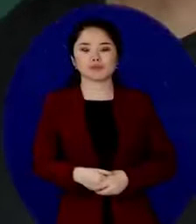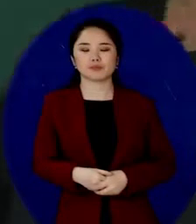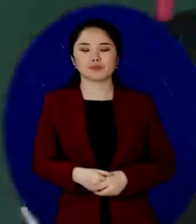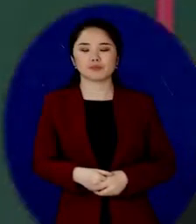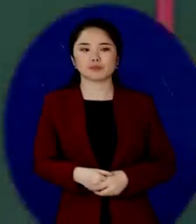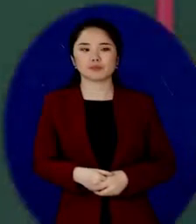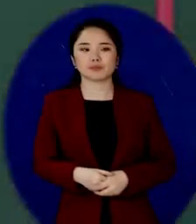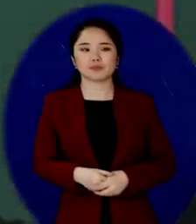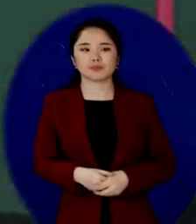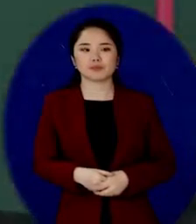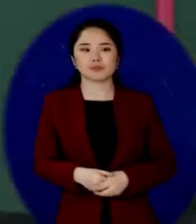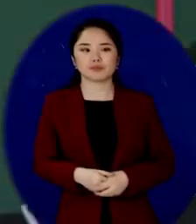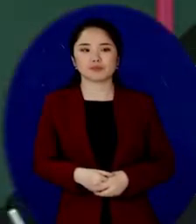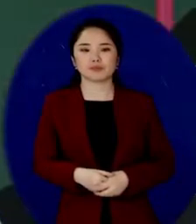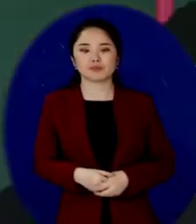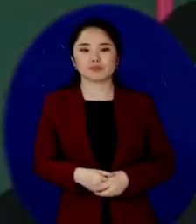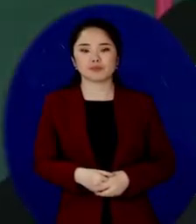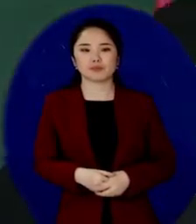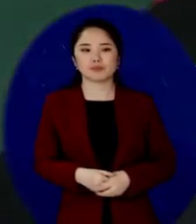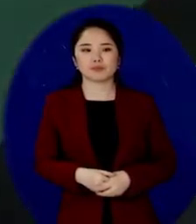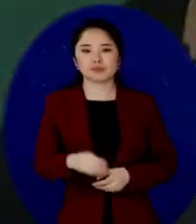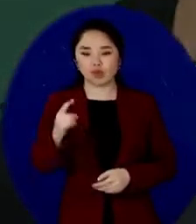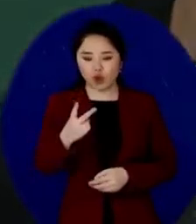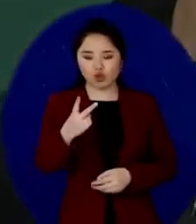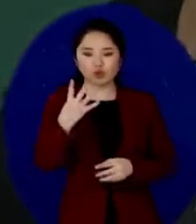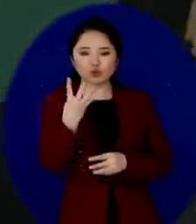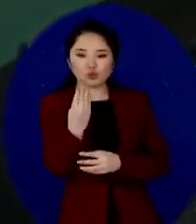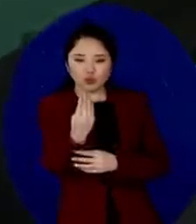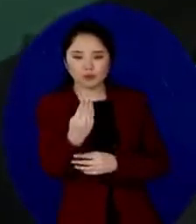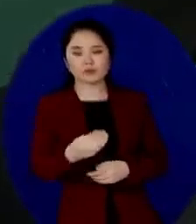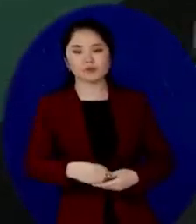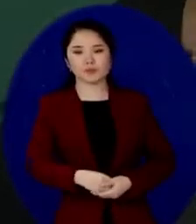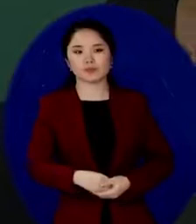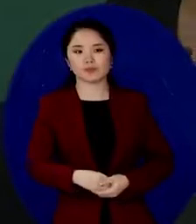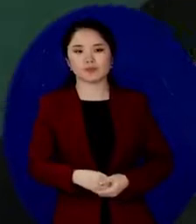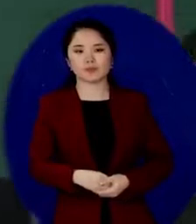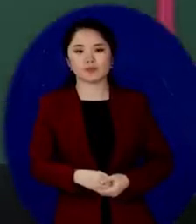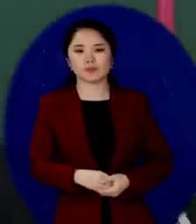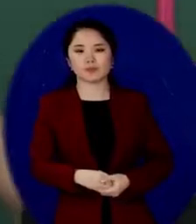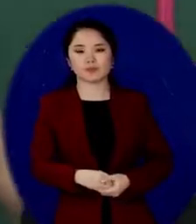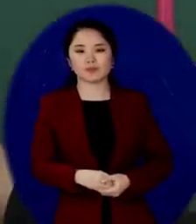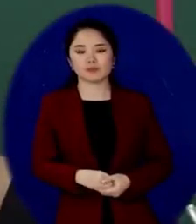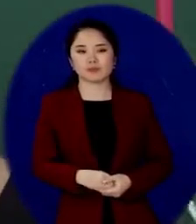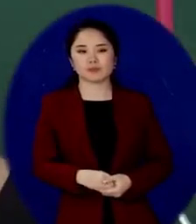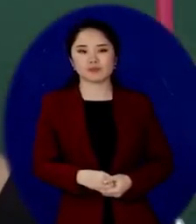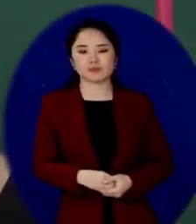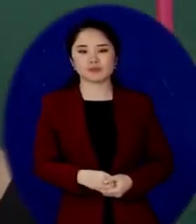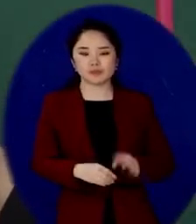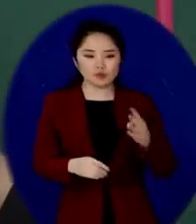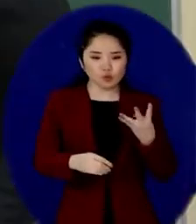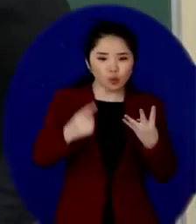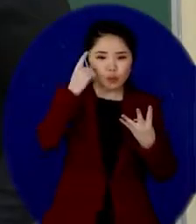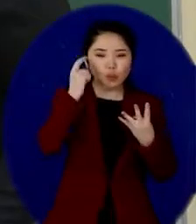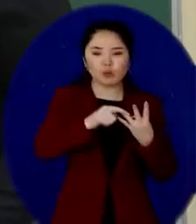хэсэг болголоо. Дараагийн 4-ийг нэг хэсэг болголоо. Энэ 4 гэсэн